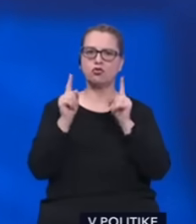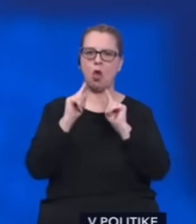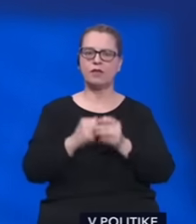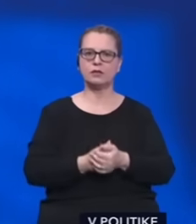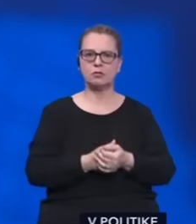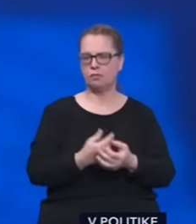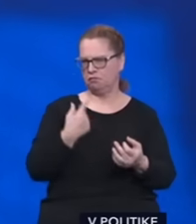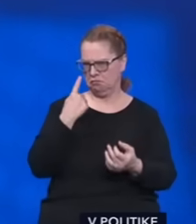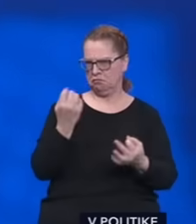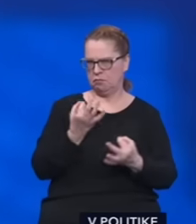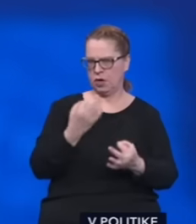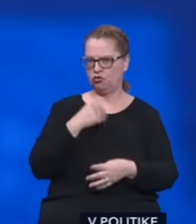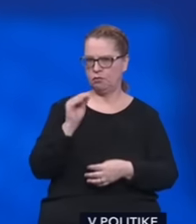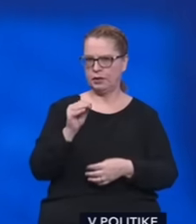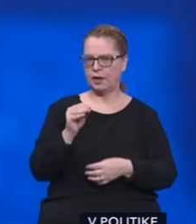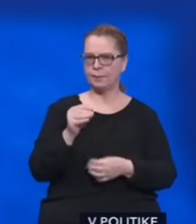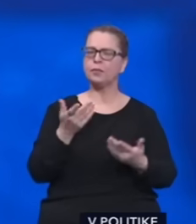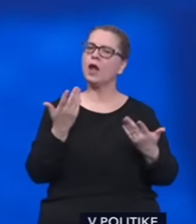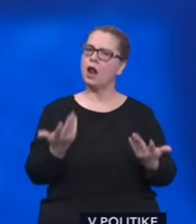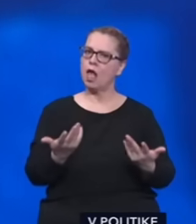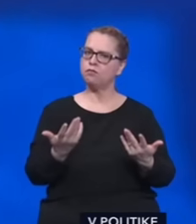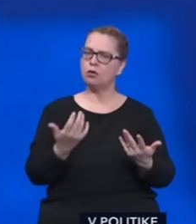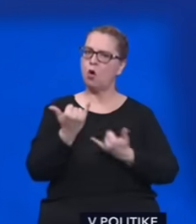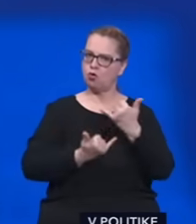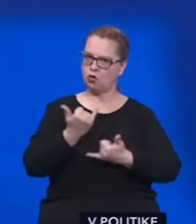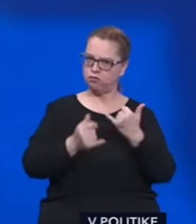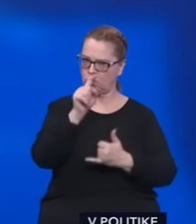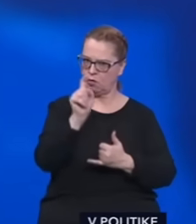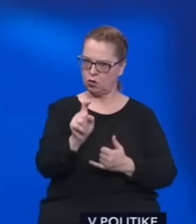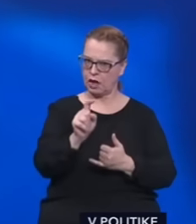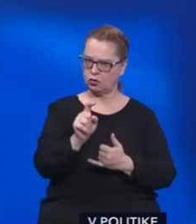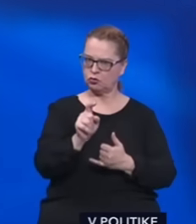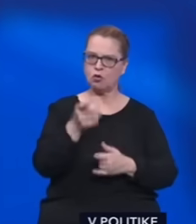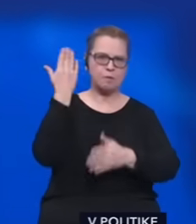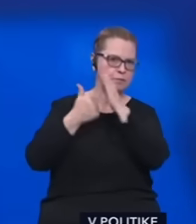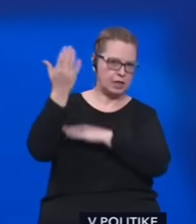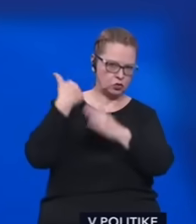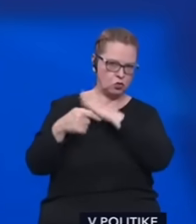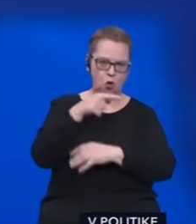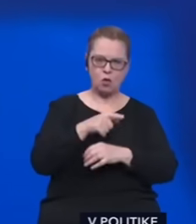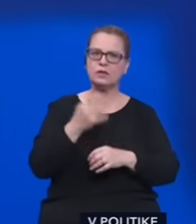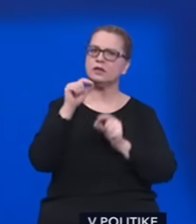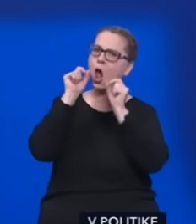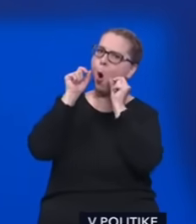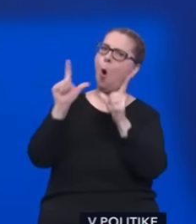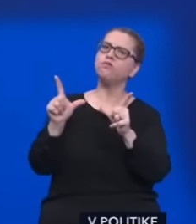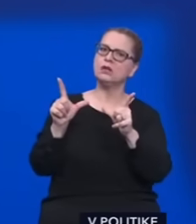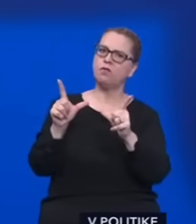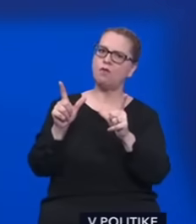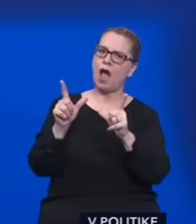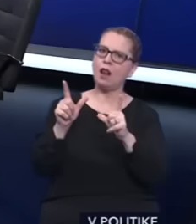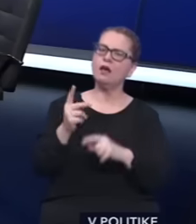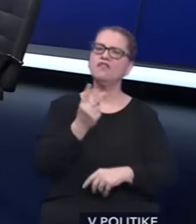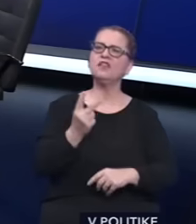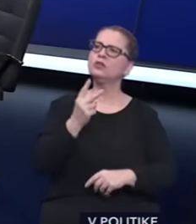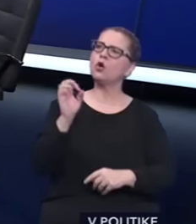Viete, prečo sa na to pýtam? Pýtam sa na to preto, lebo zopakujem tú otázku. V minulosti ste sa netajili obdivom k Viktorovi